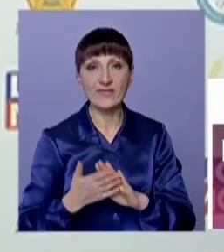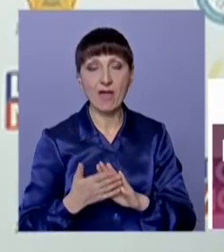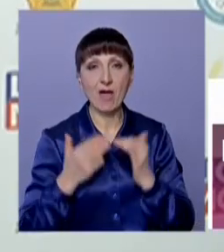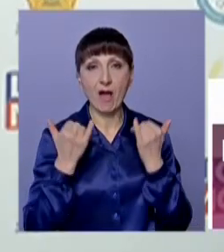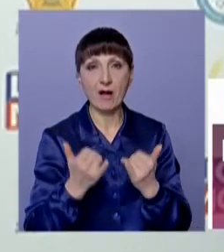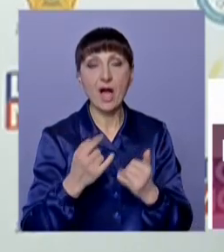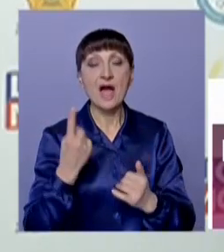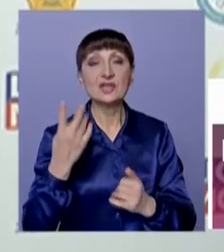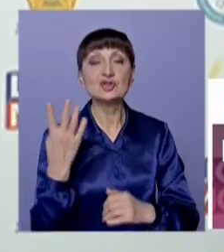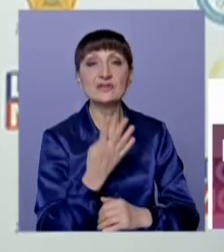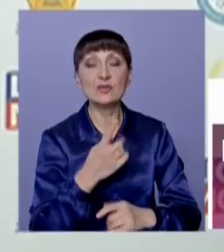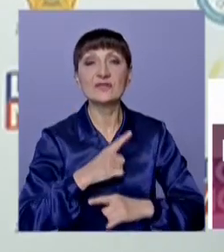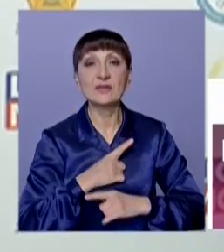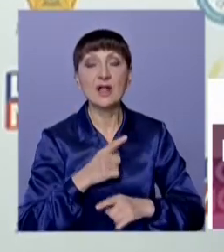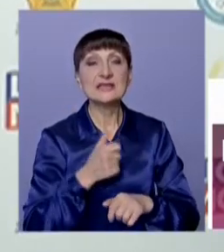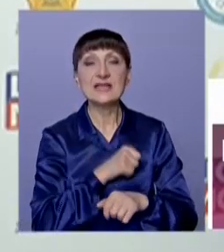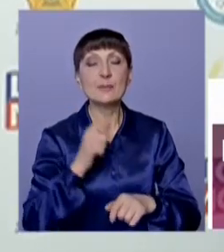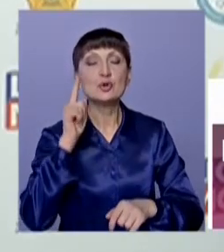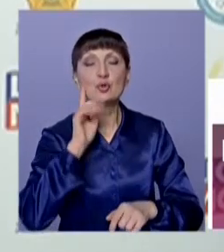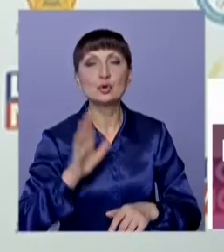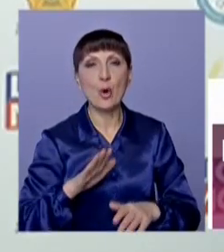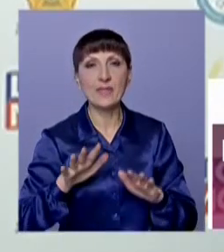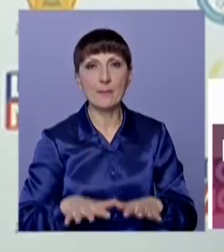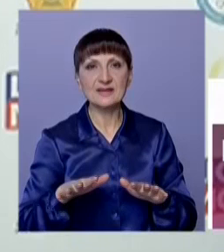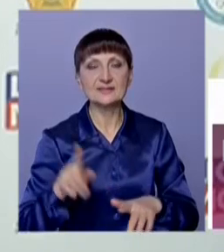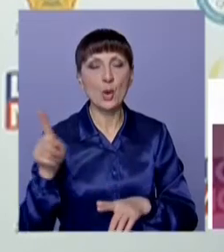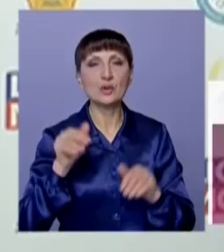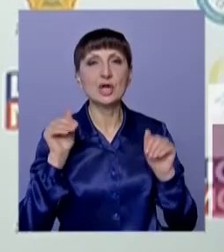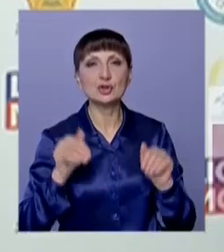в четвертьфинале самую неудобную позицию ставят, и он решил